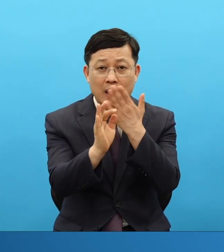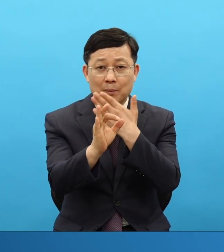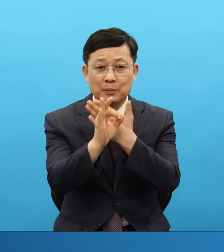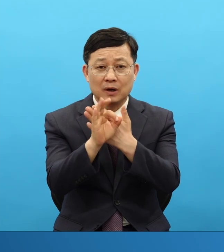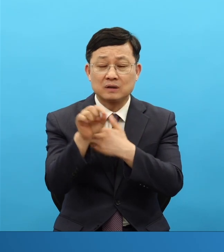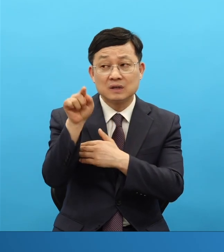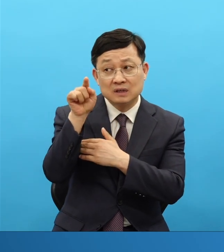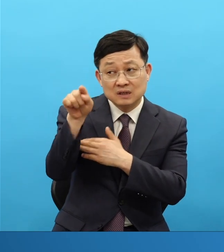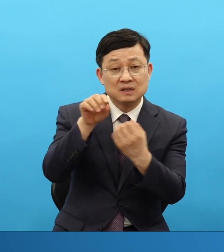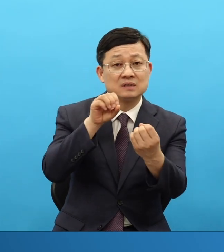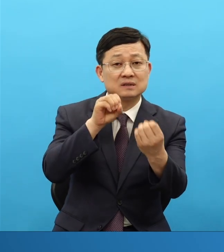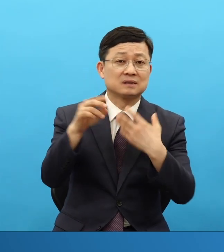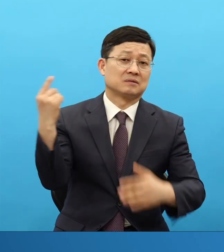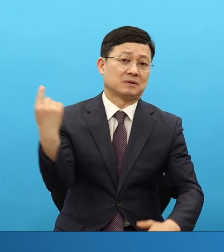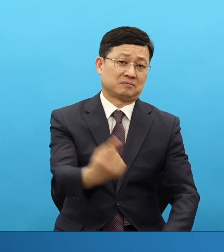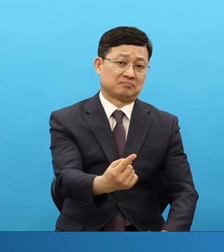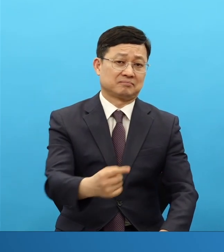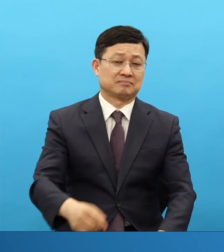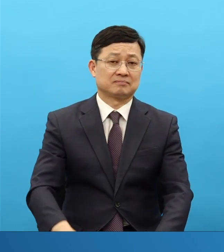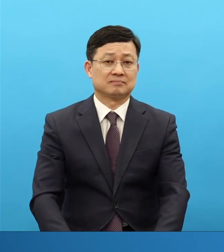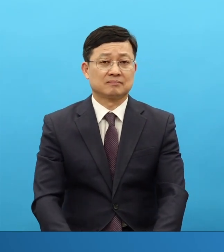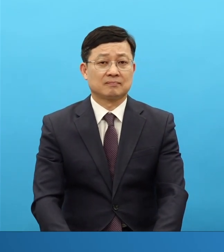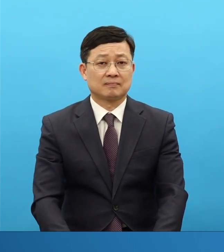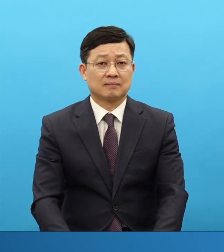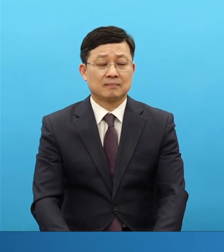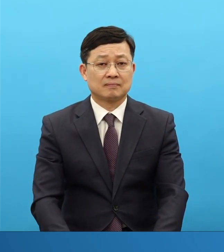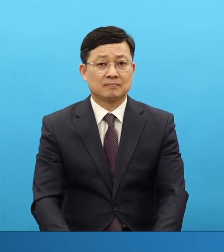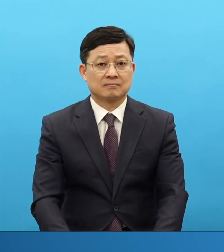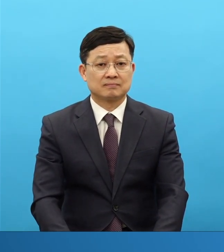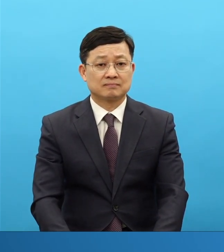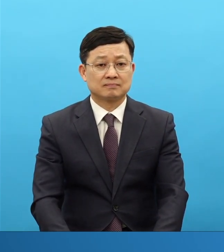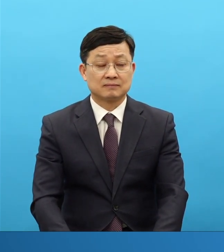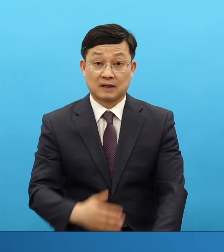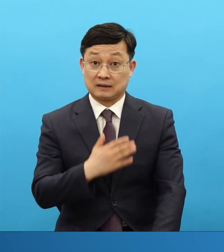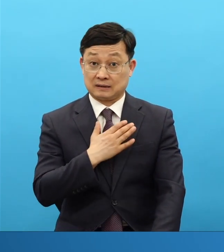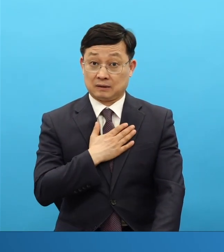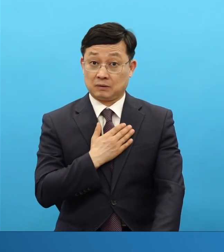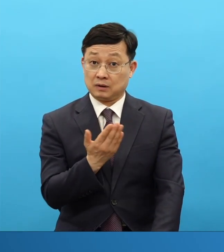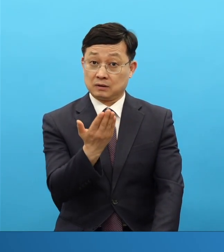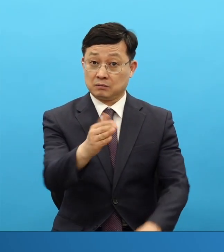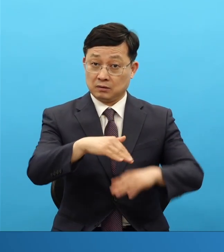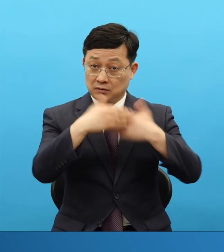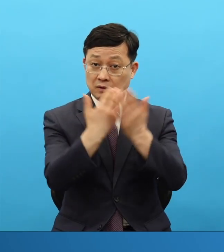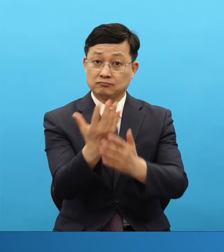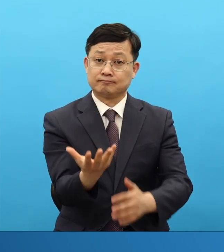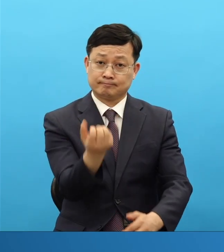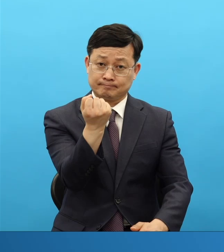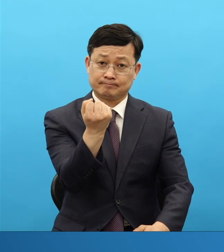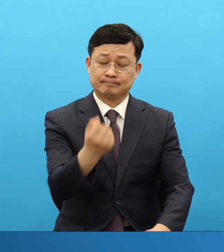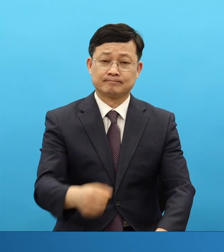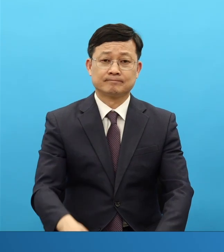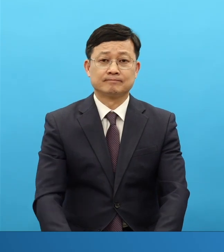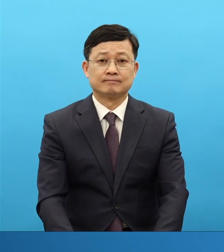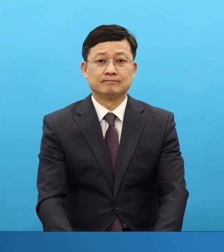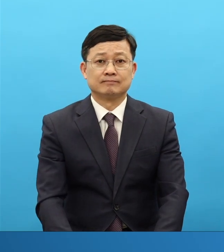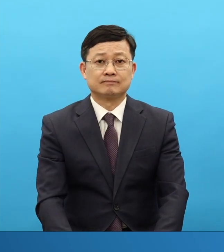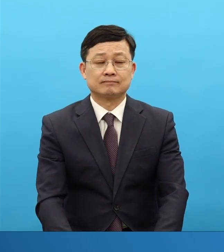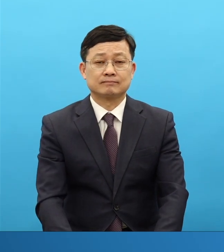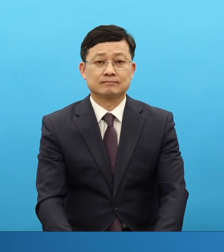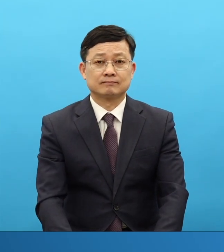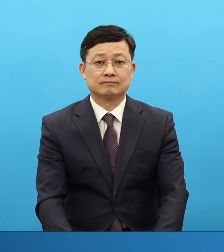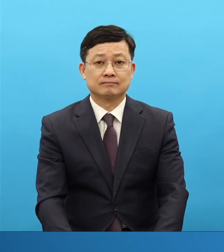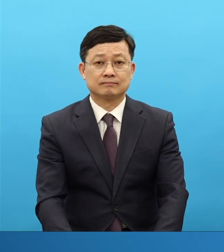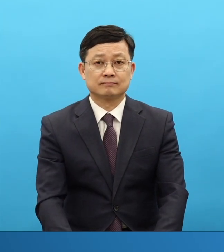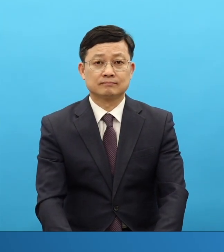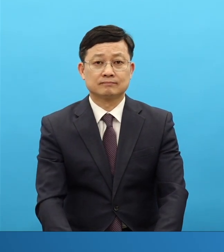really pray, you'll find those answers. 사실은 저와 여러분이 다 갖고 있습니다. Honestly, you and I already have all this. 사실은